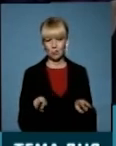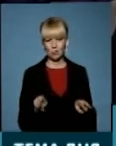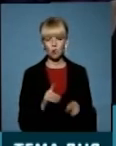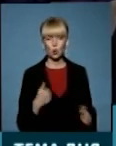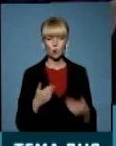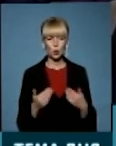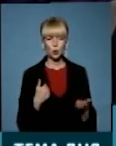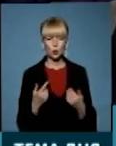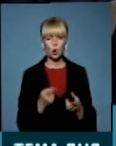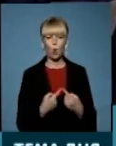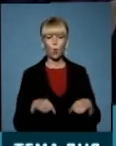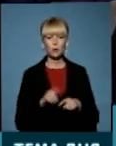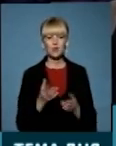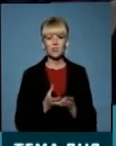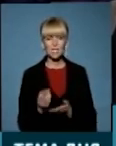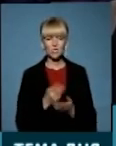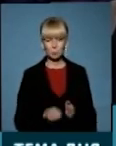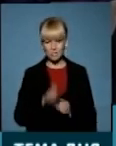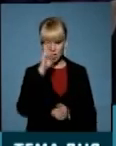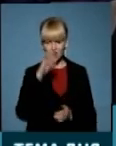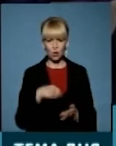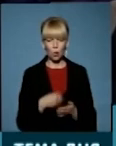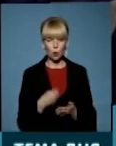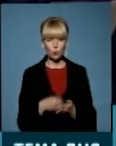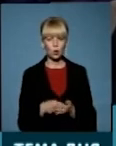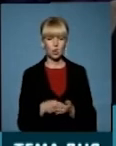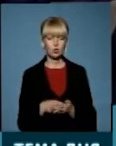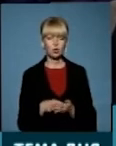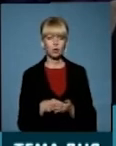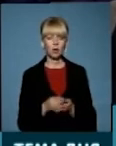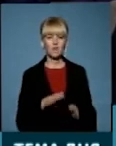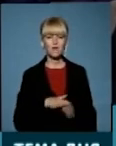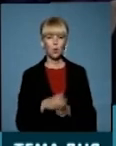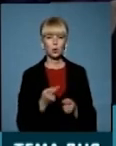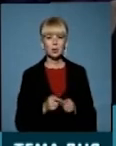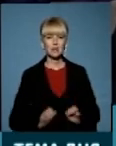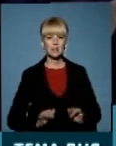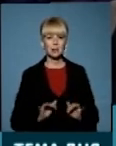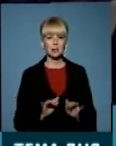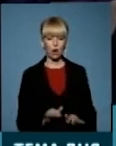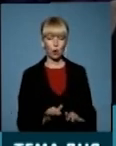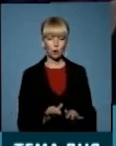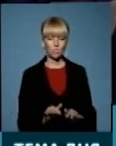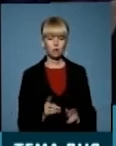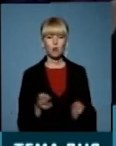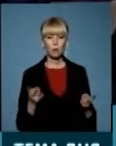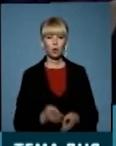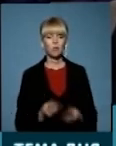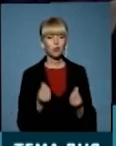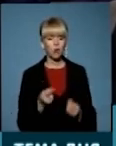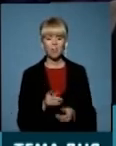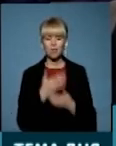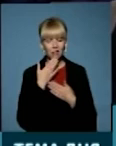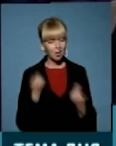що стосується об'єктів, які фінансуються з державного бюджету. Виконання цих заходів потребує грошей, а